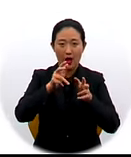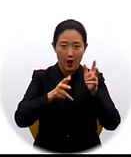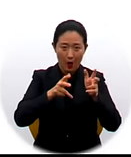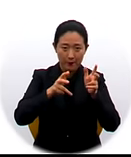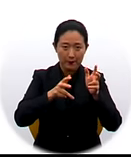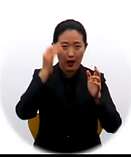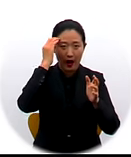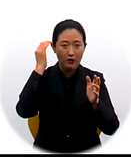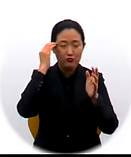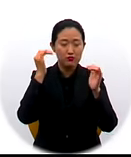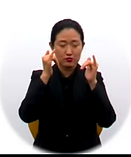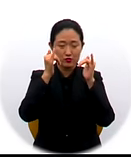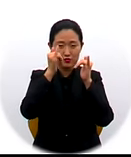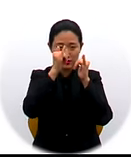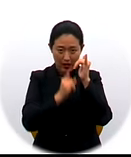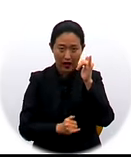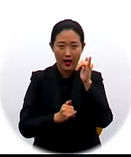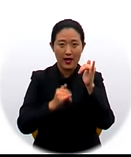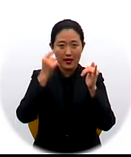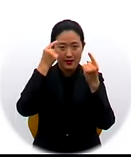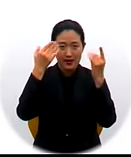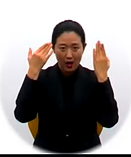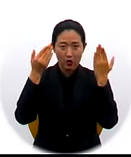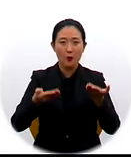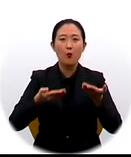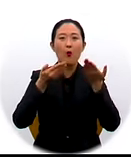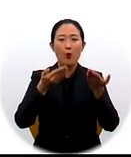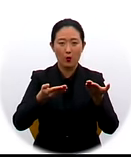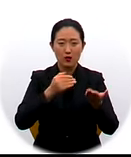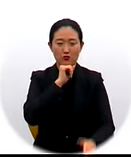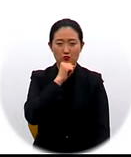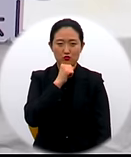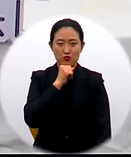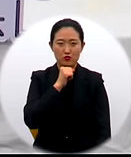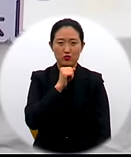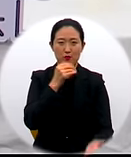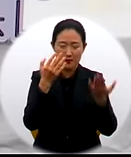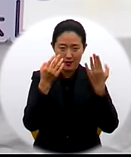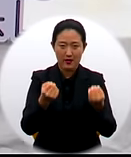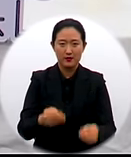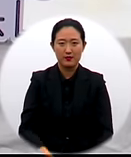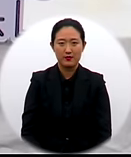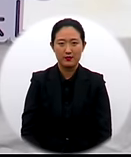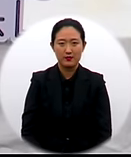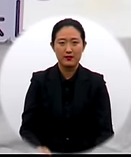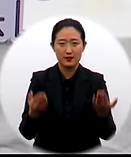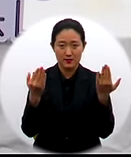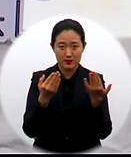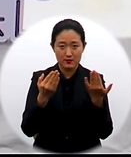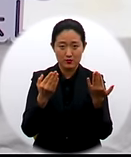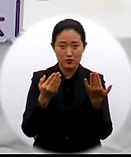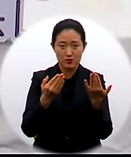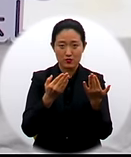부분도 보지 않습니다. 근데 또 어떤 기업은 여전히 우리가 국가기관 사업을 하는 곳이기 때문에 한국사 점수가 중요하고